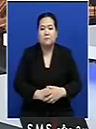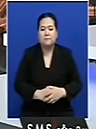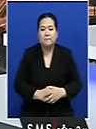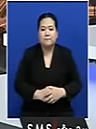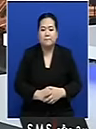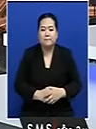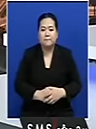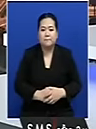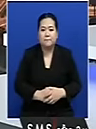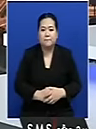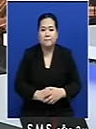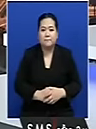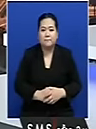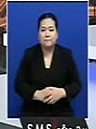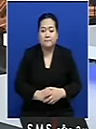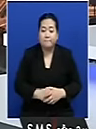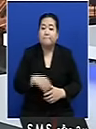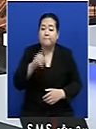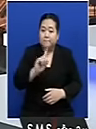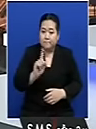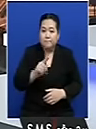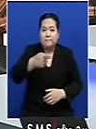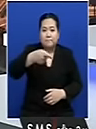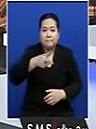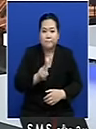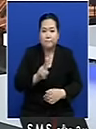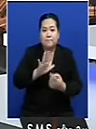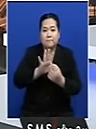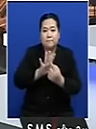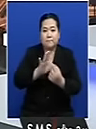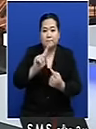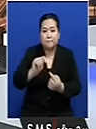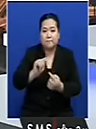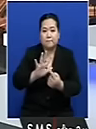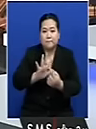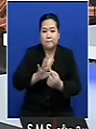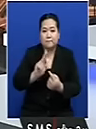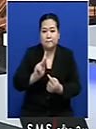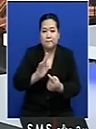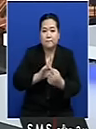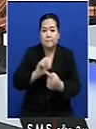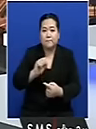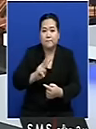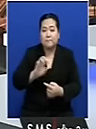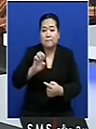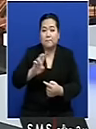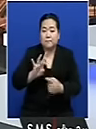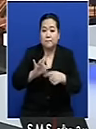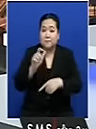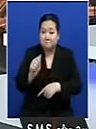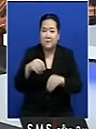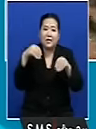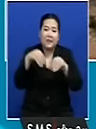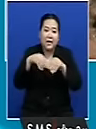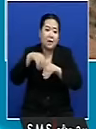ูดถึงพื้นที่ผาตากเสื้อกันบ้านนะคะถือว่าเป็นแหล่งท่องเที่ยวนะคะเป็นจุดชมวิวแม่น้ำโขงตอนนี้นะคะเป็นเรื่องที่น่าสนใจเพ